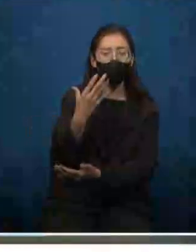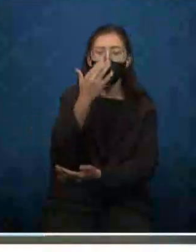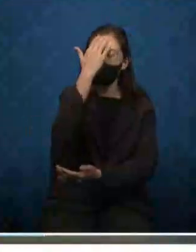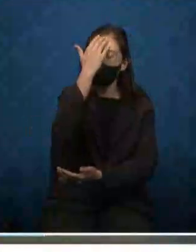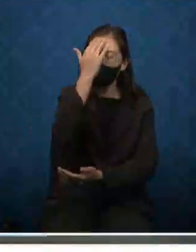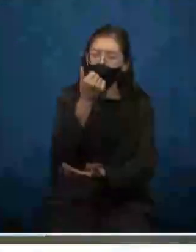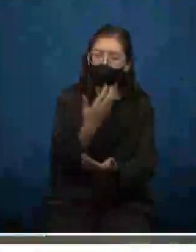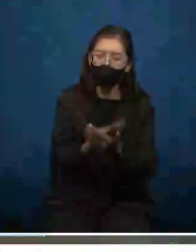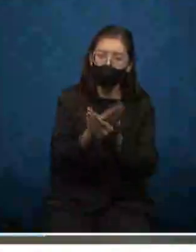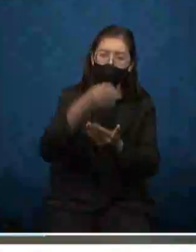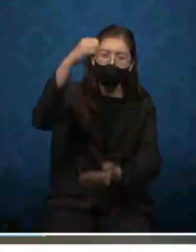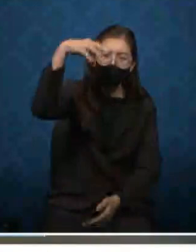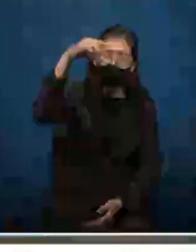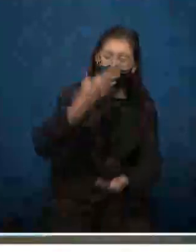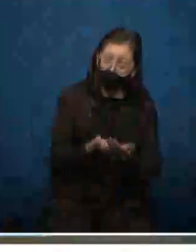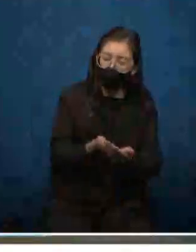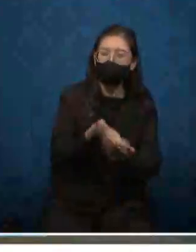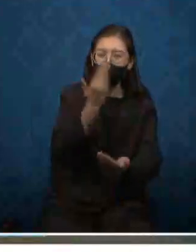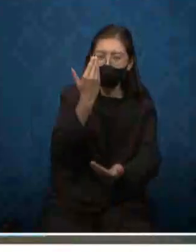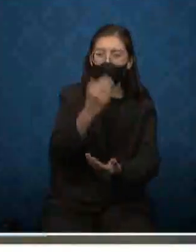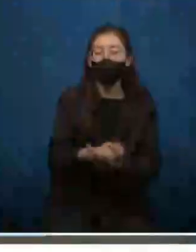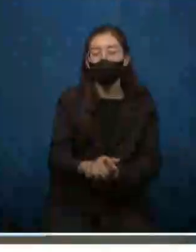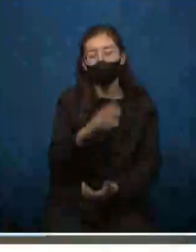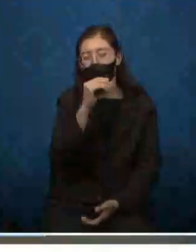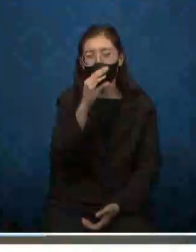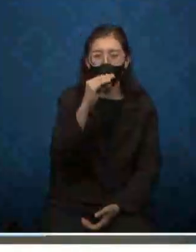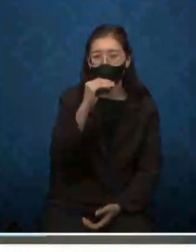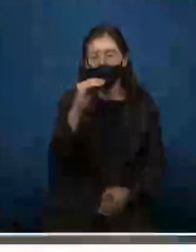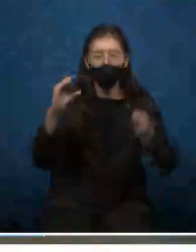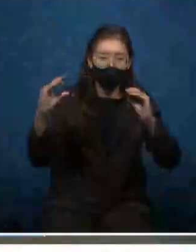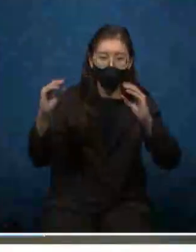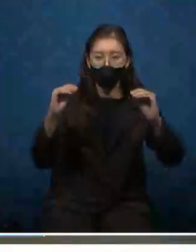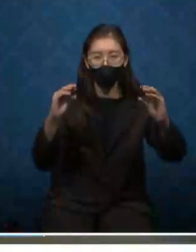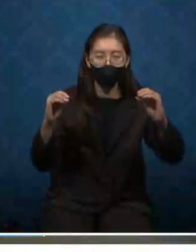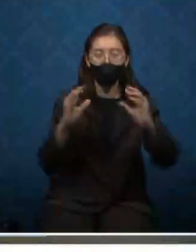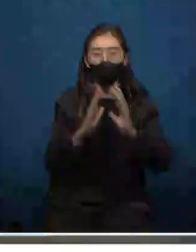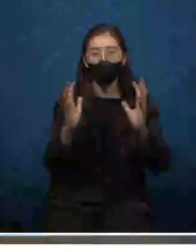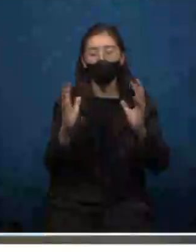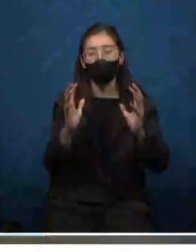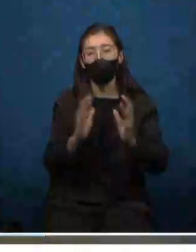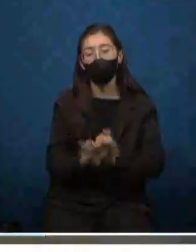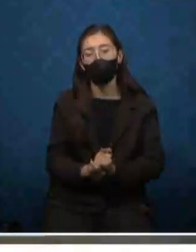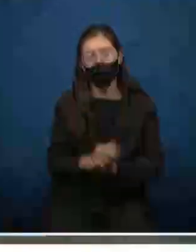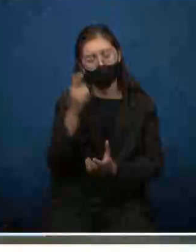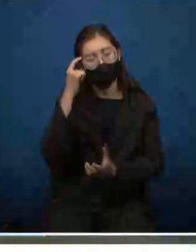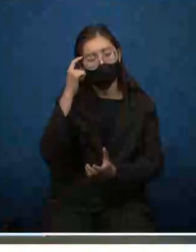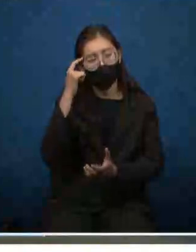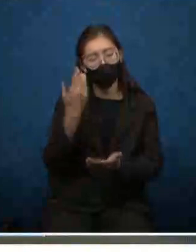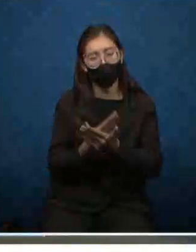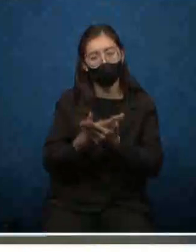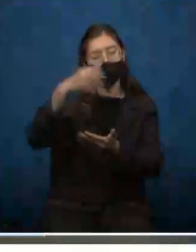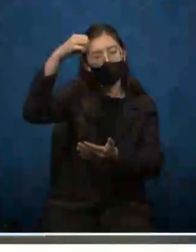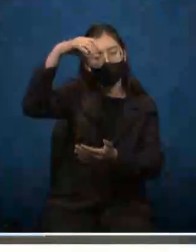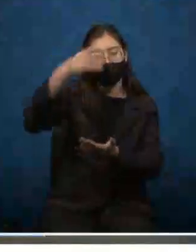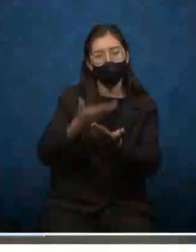ส่วนหนึง signalsสวนหนทประจัย